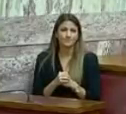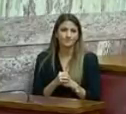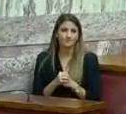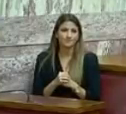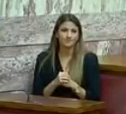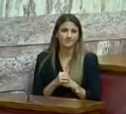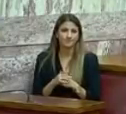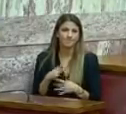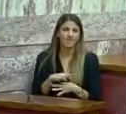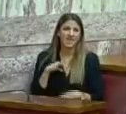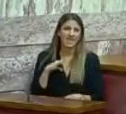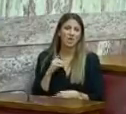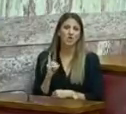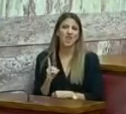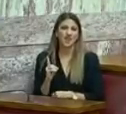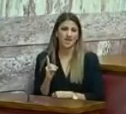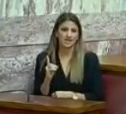Ορισμένοι, ναι.